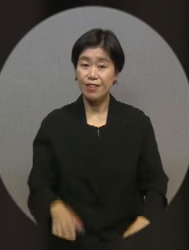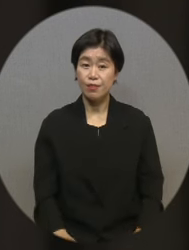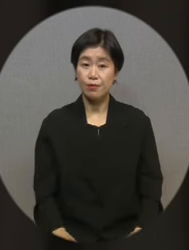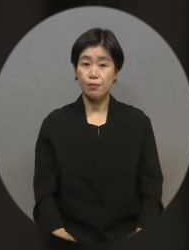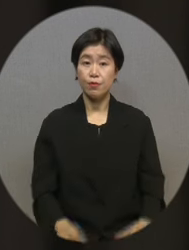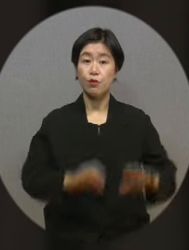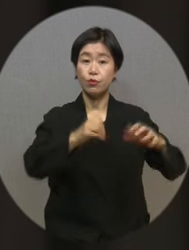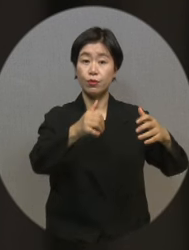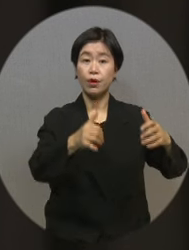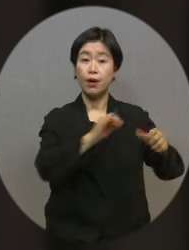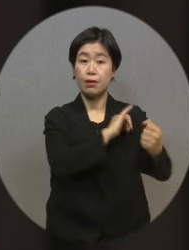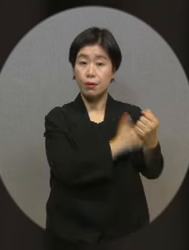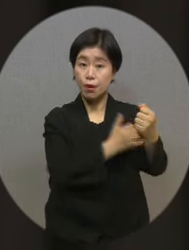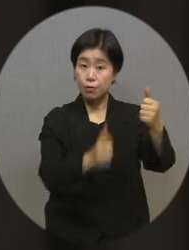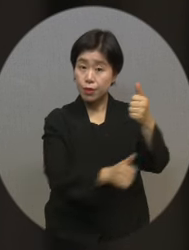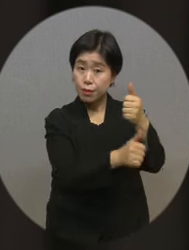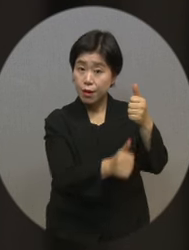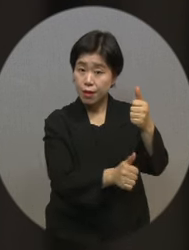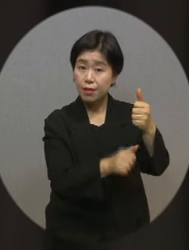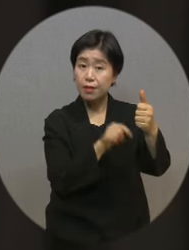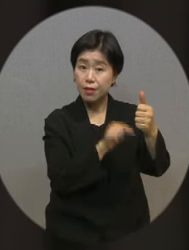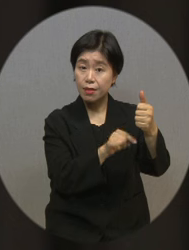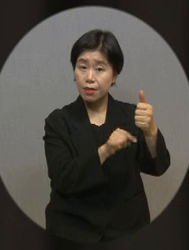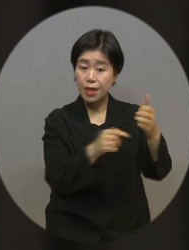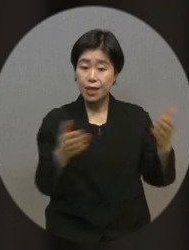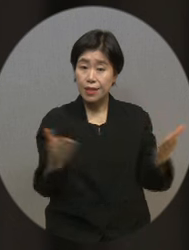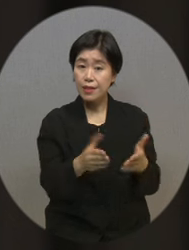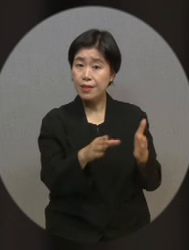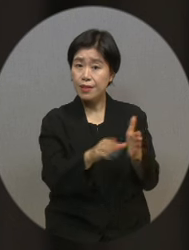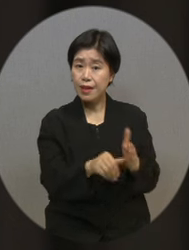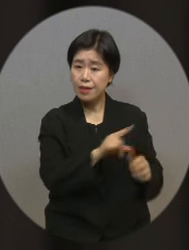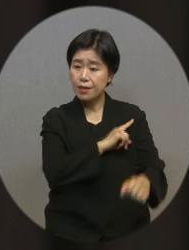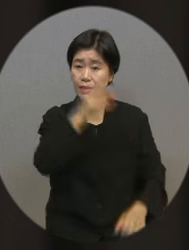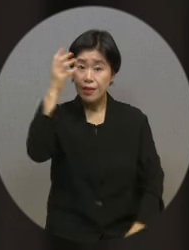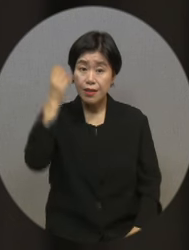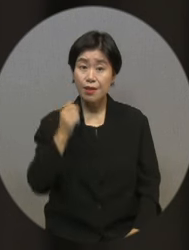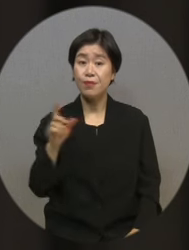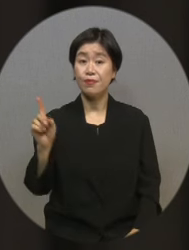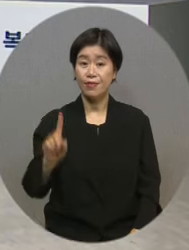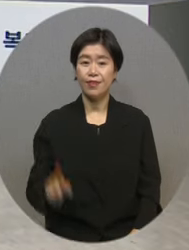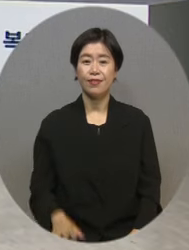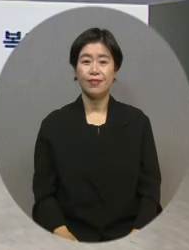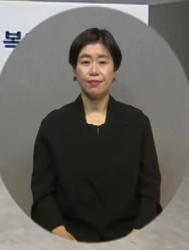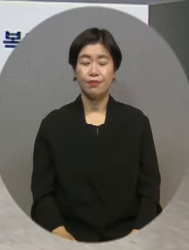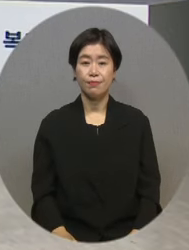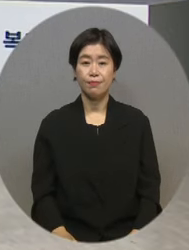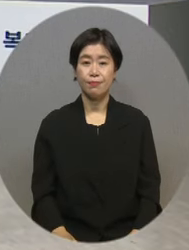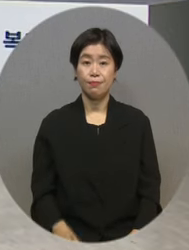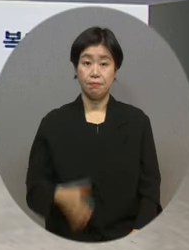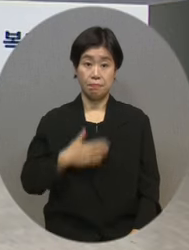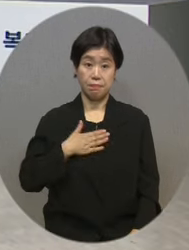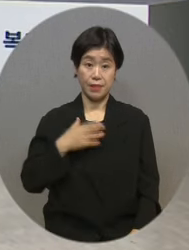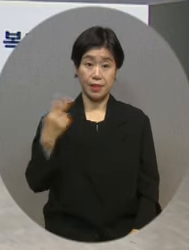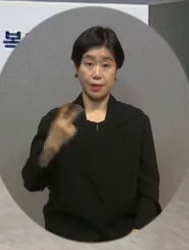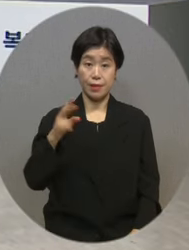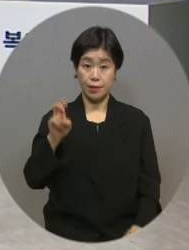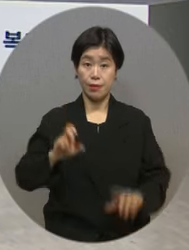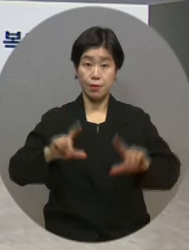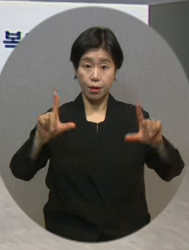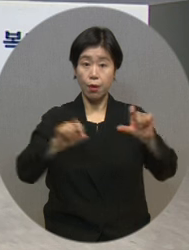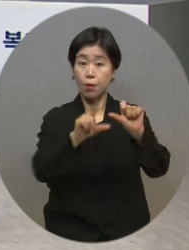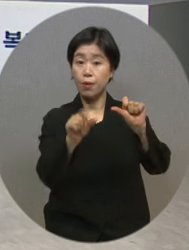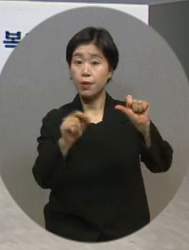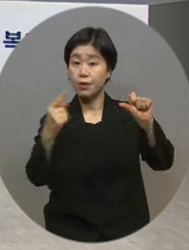국가인권위원. 야, 그때 가장 기억에 남는 일이 있다면 어떤 걸 꼽으시겠어요? 제가 이제 2020년